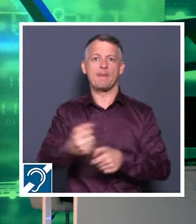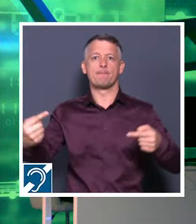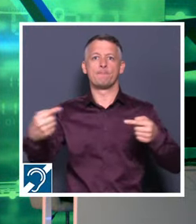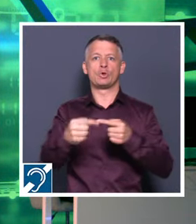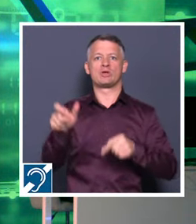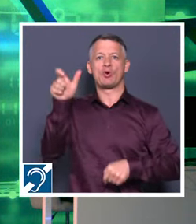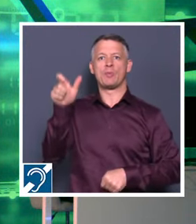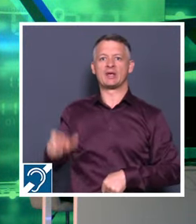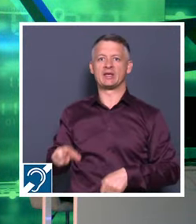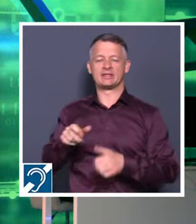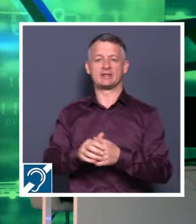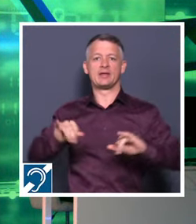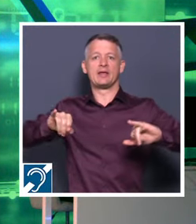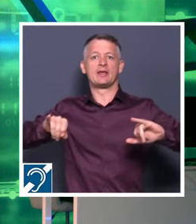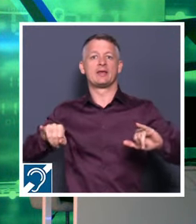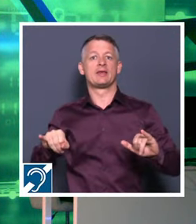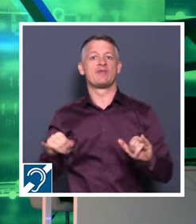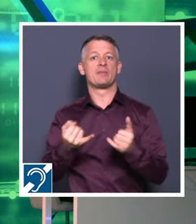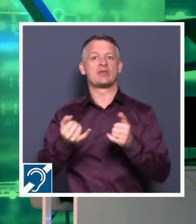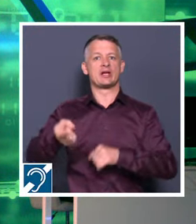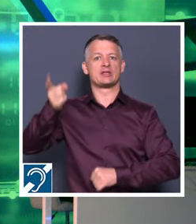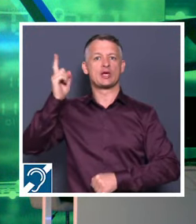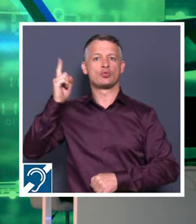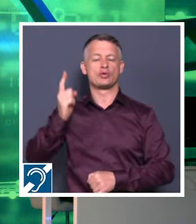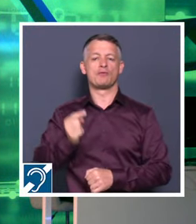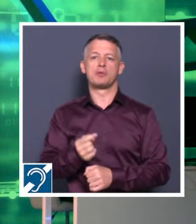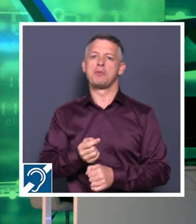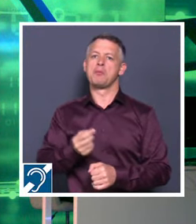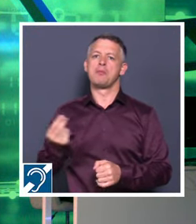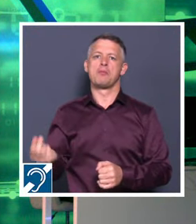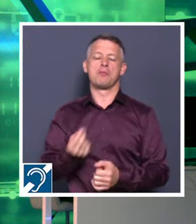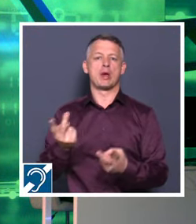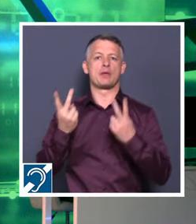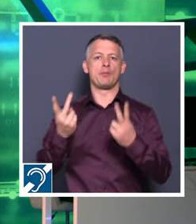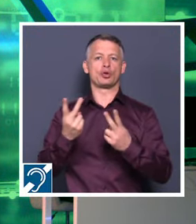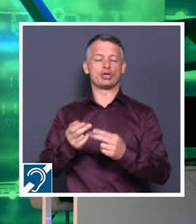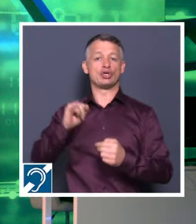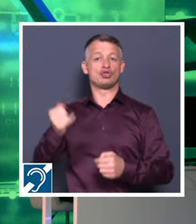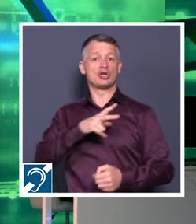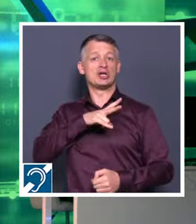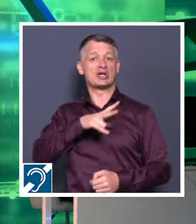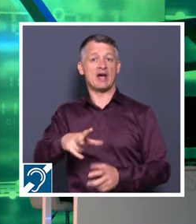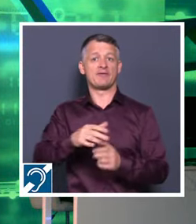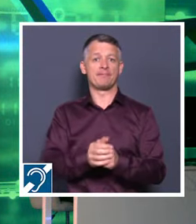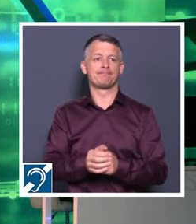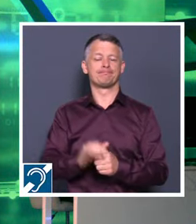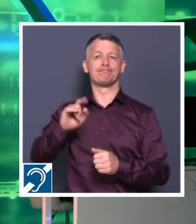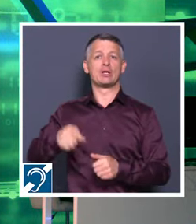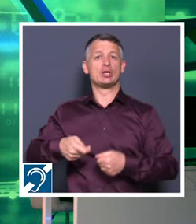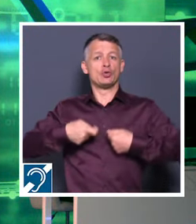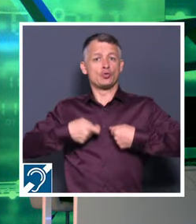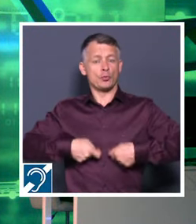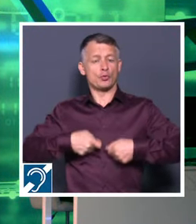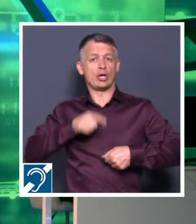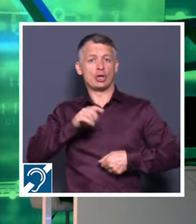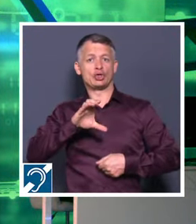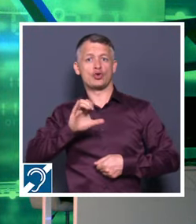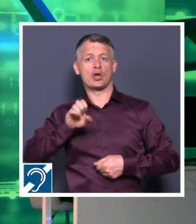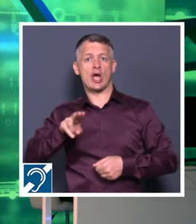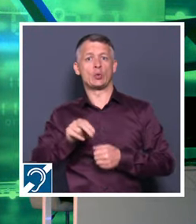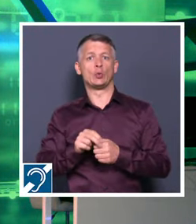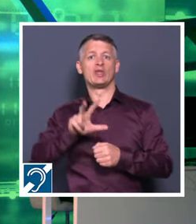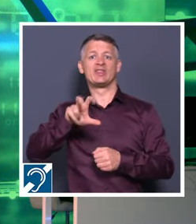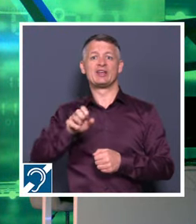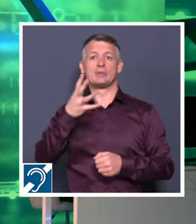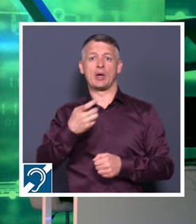umanității, iar evenimentele de atunci au fost și ele, unele de mare amploare și de mare gravitate. Și totuși, domnule Cioroianu, 34 de ani